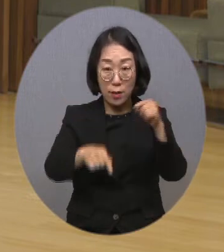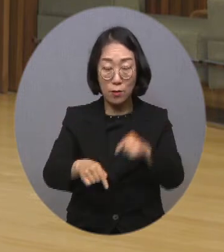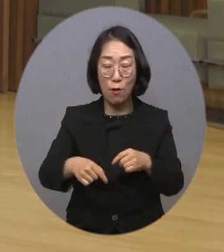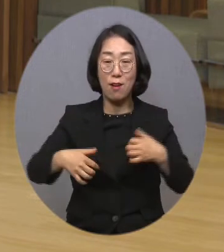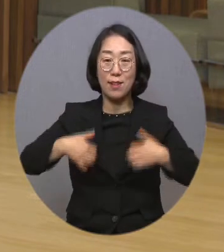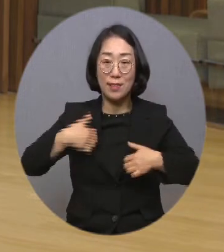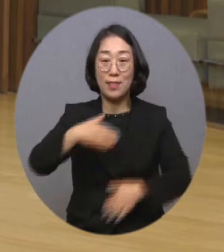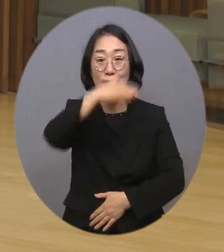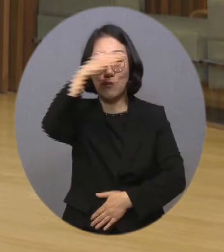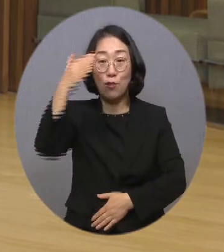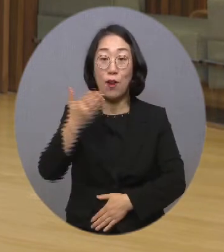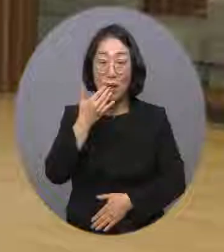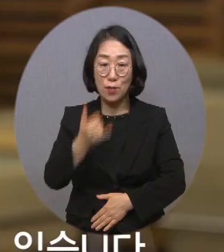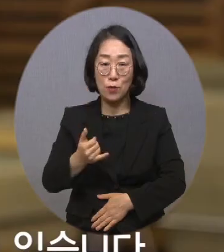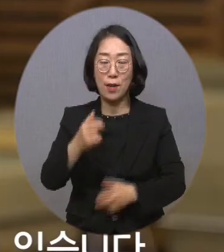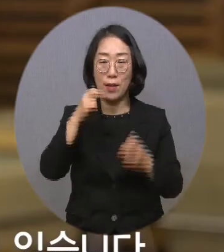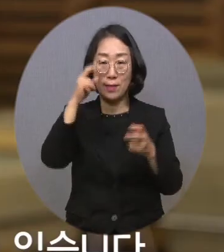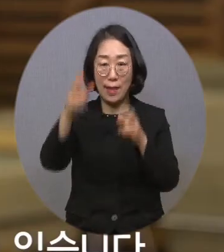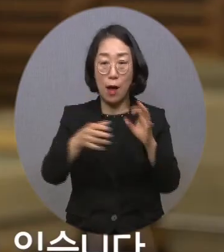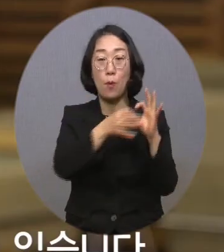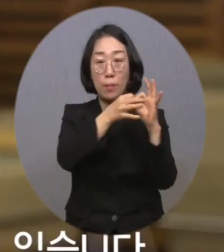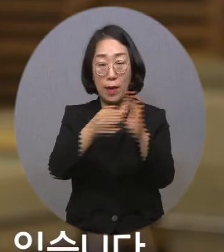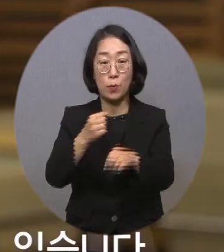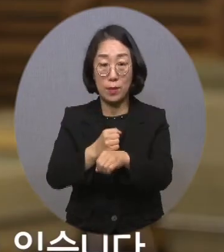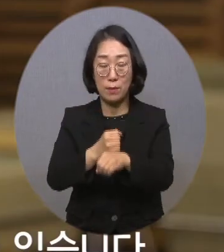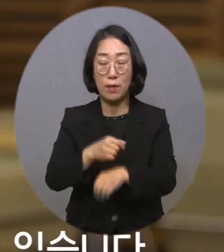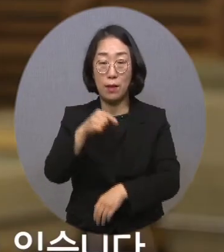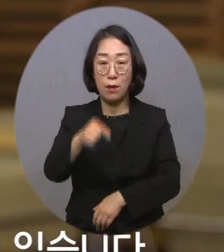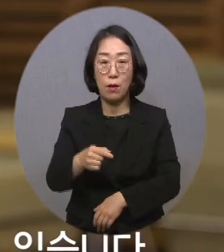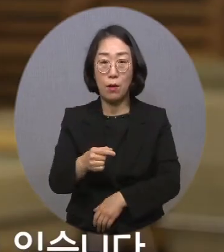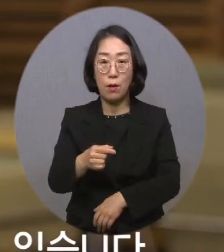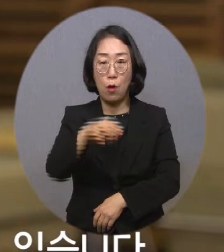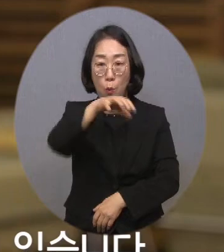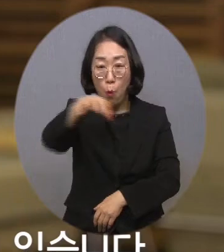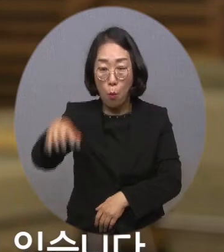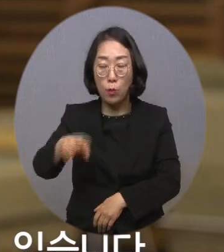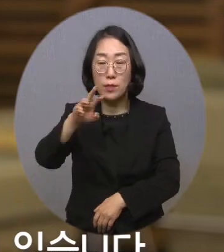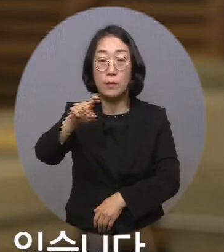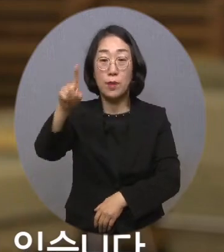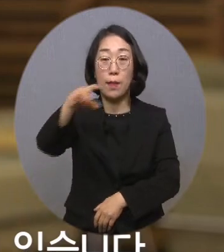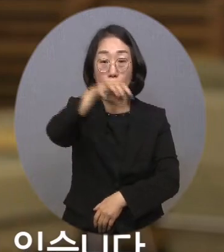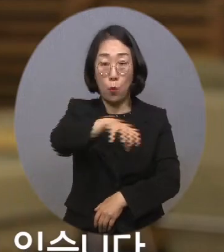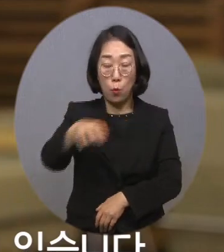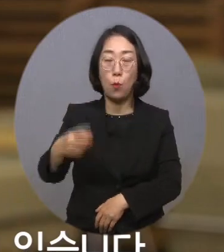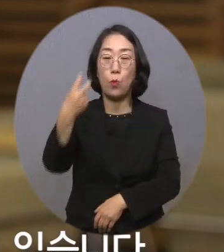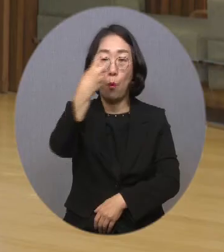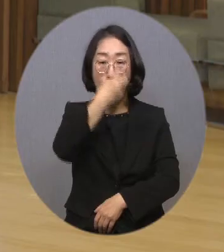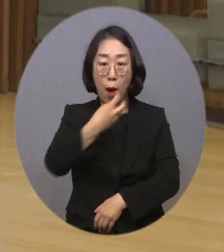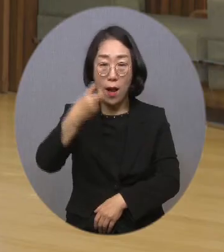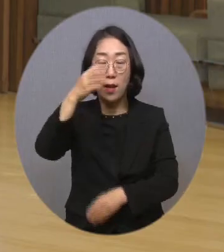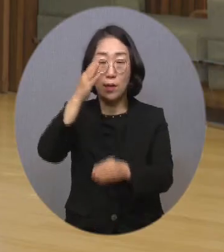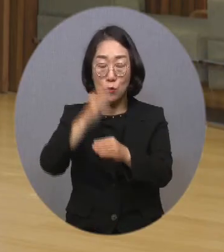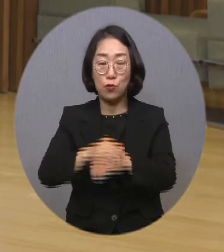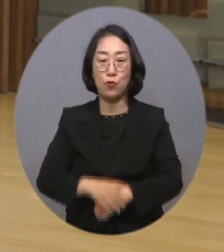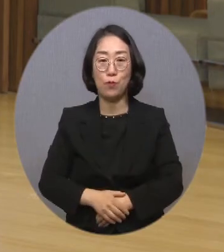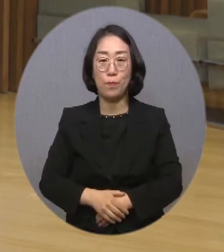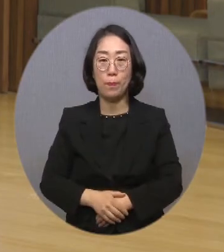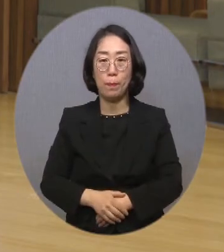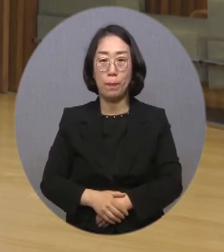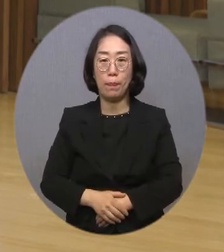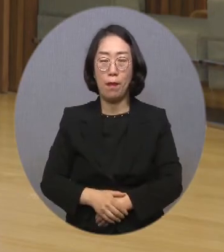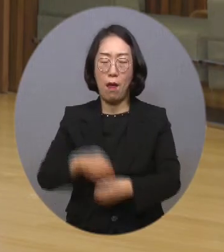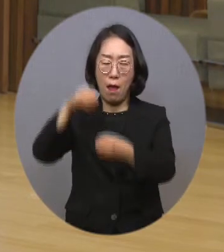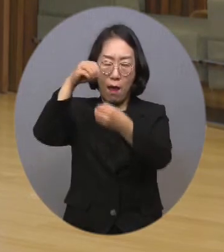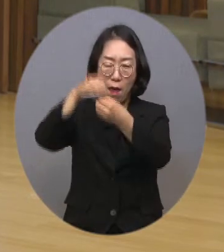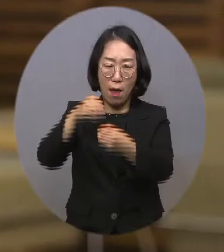여러 가지 사업을 펼쳤습니다. 저희 국립공원 공단은 전국에 21개의 국립공원을 관리하고 있습니다. 국립공원이 자손